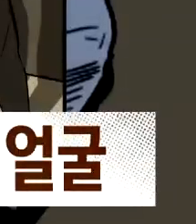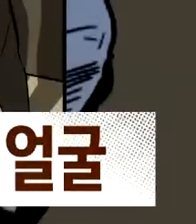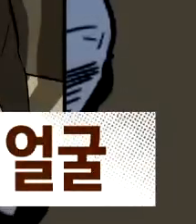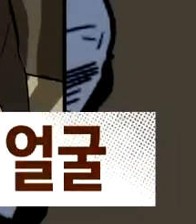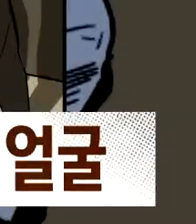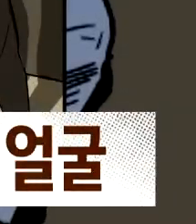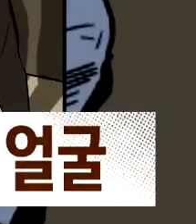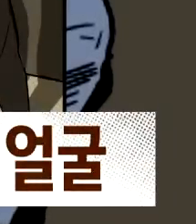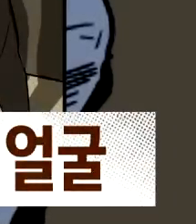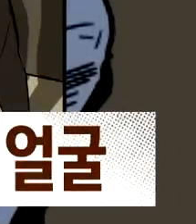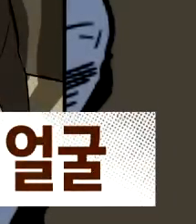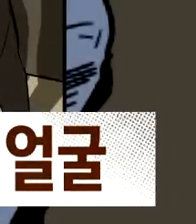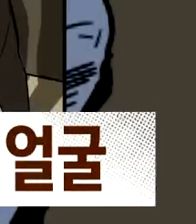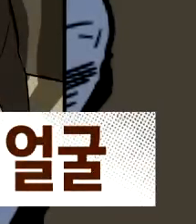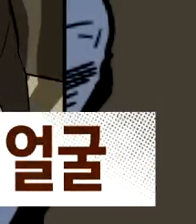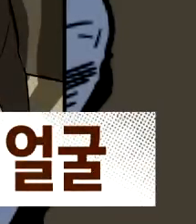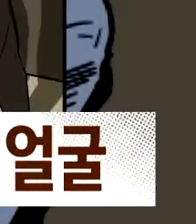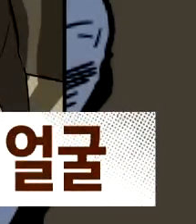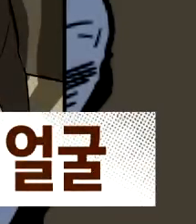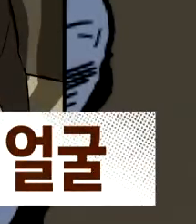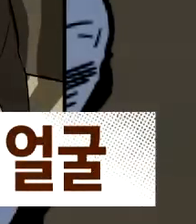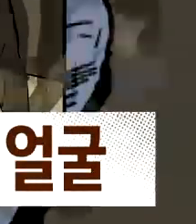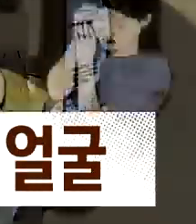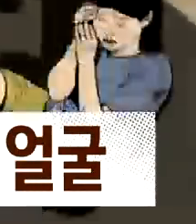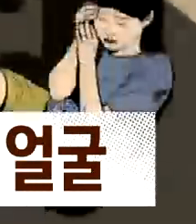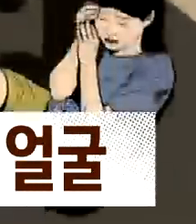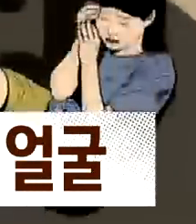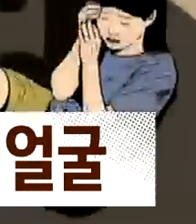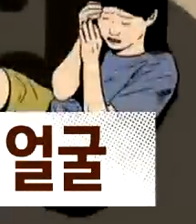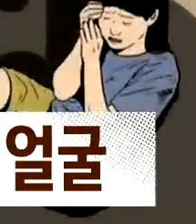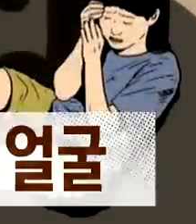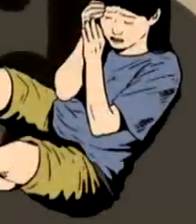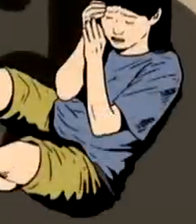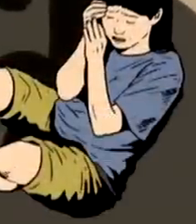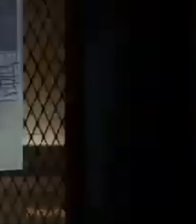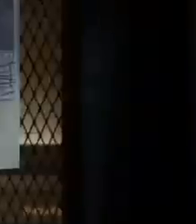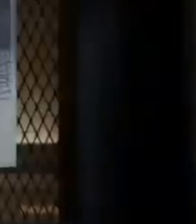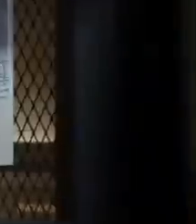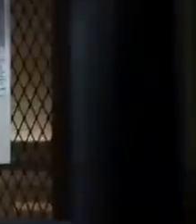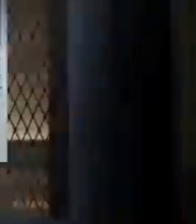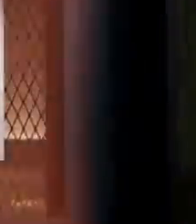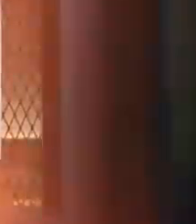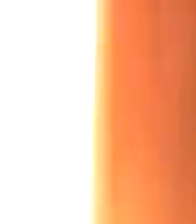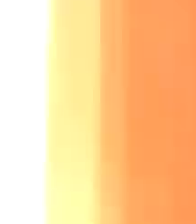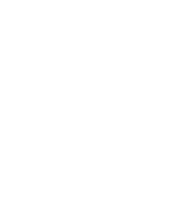있습니다. 제자는 남성의 강요와 회유 속에 착취를 당했다고 주장했습니다.